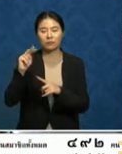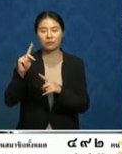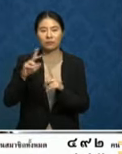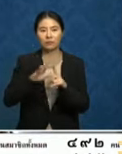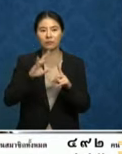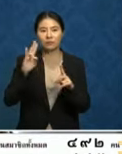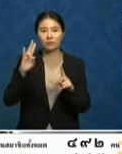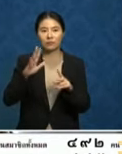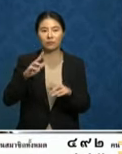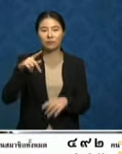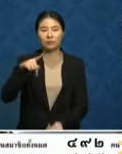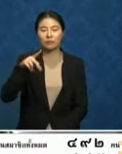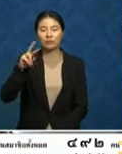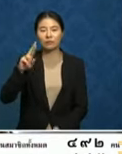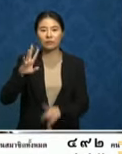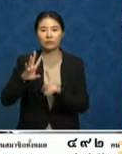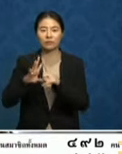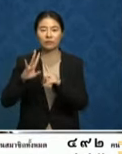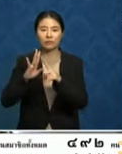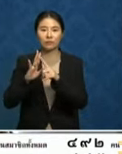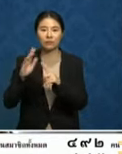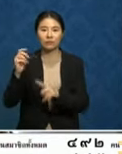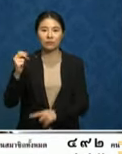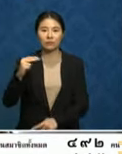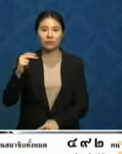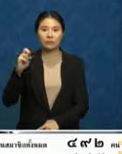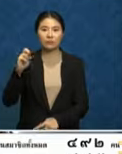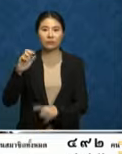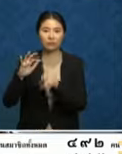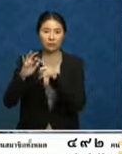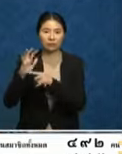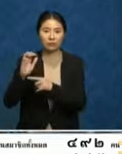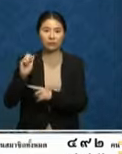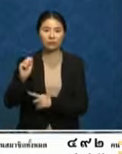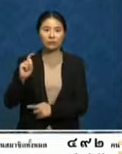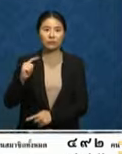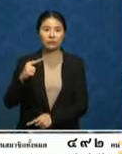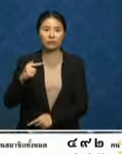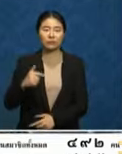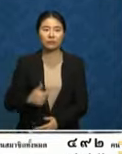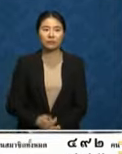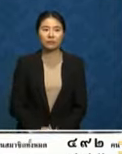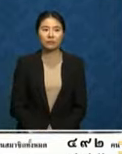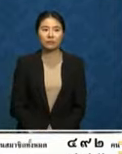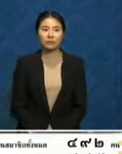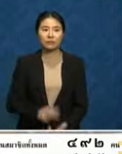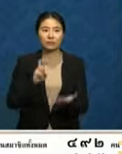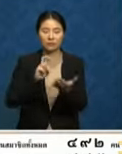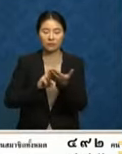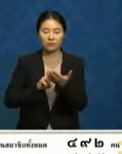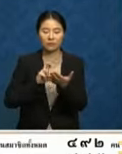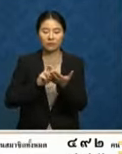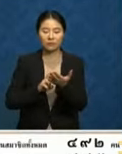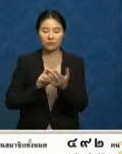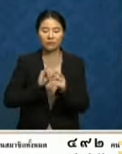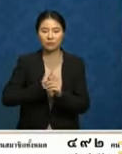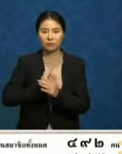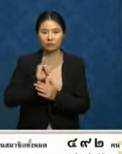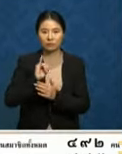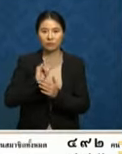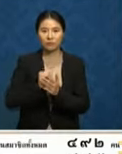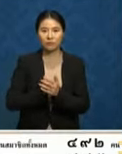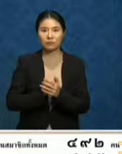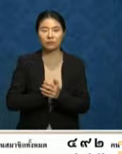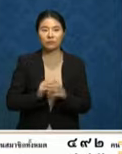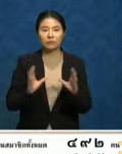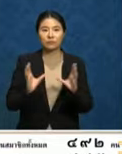7นายประเทืองม่วงอ่อนขอผู้รับรองครับผู้รรองถูกถูกต้องครับต่อไปครับ